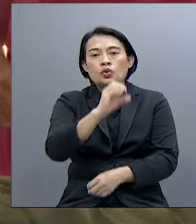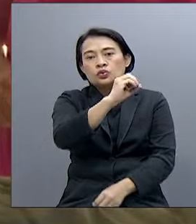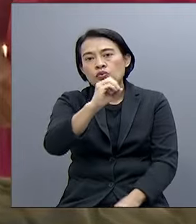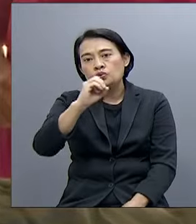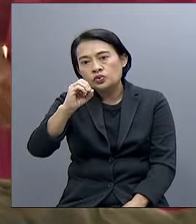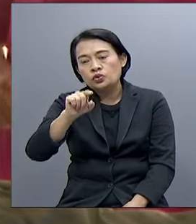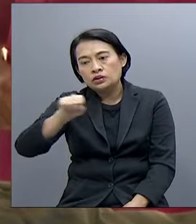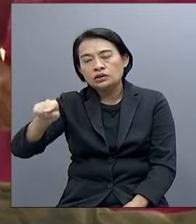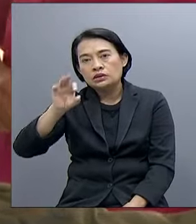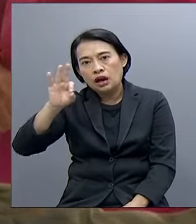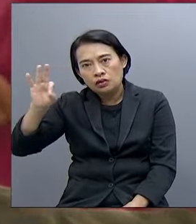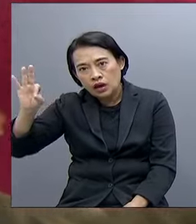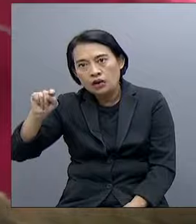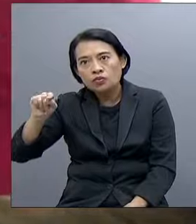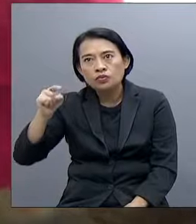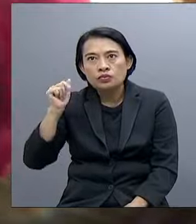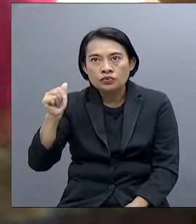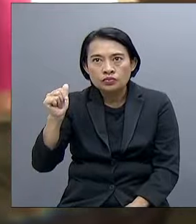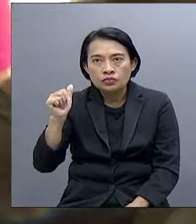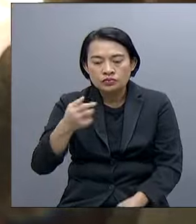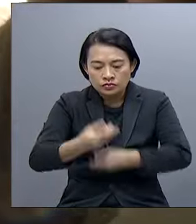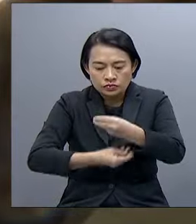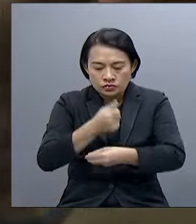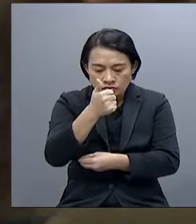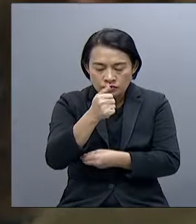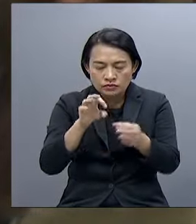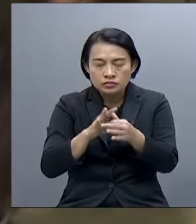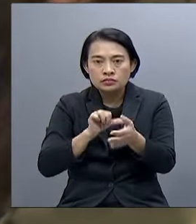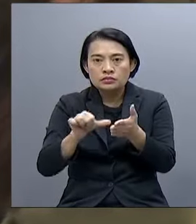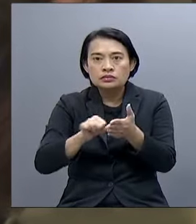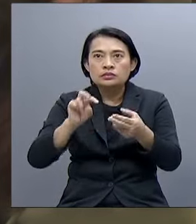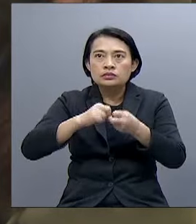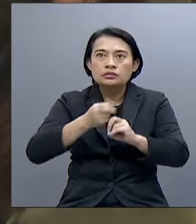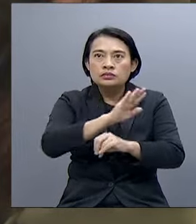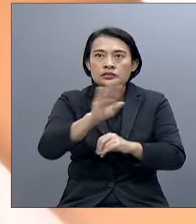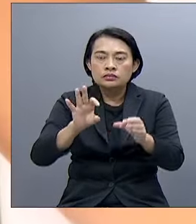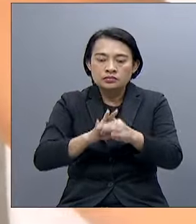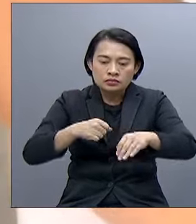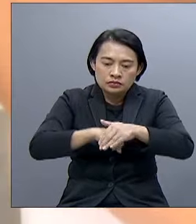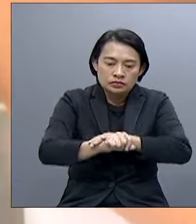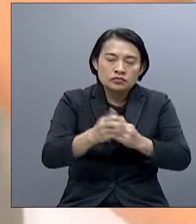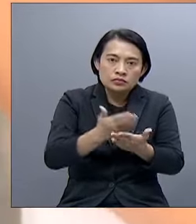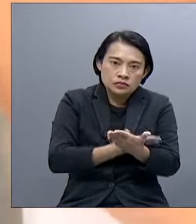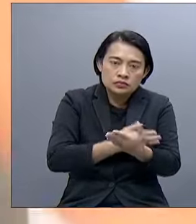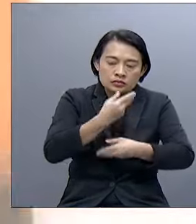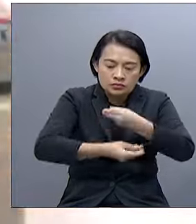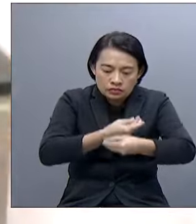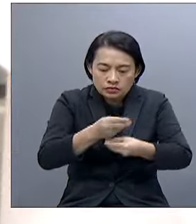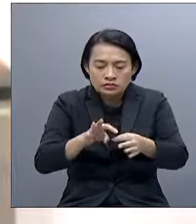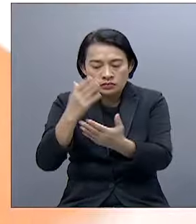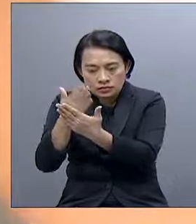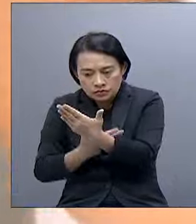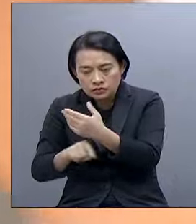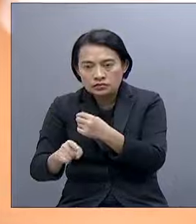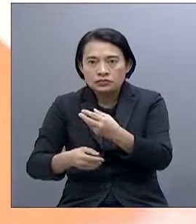ถึง999นะคะเป็นการจำหน่ายสลากเพื่อแก้ไขปัญหาทั้งหวยใต้ดินการขายสลากกินแบ่งรัฐบาลเกินรา